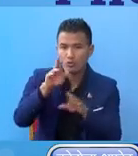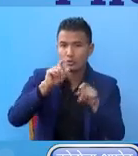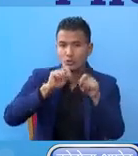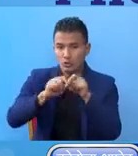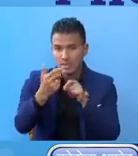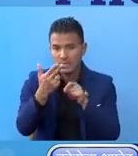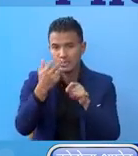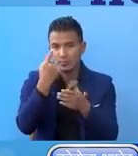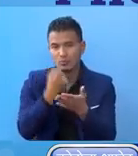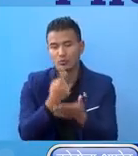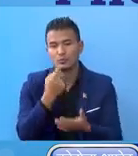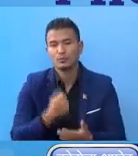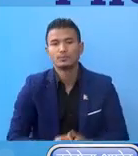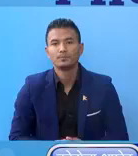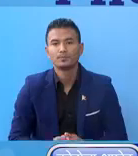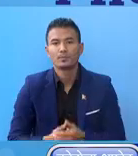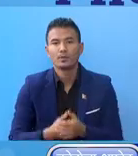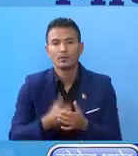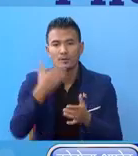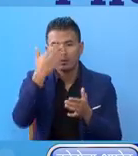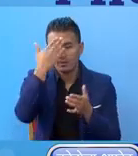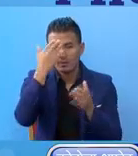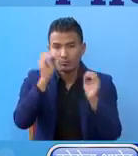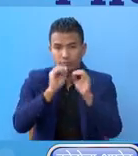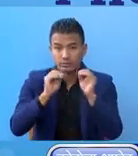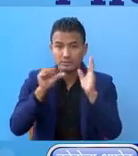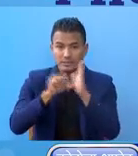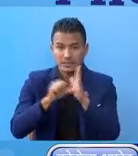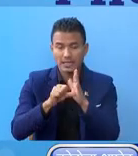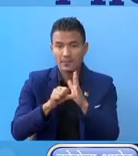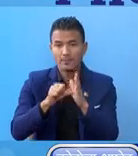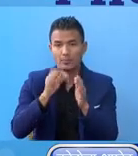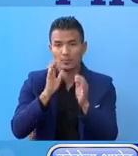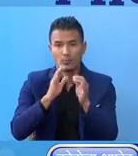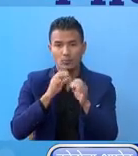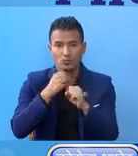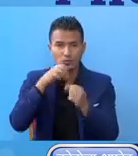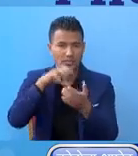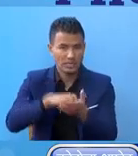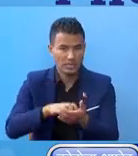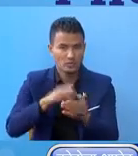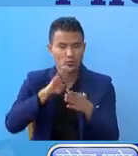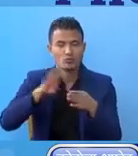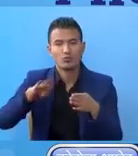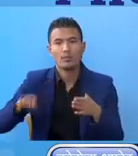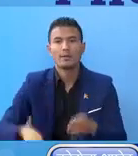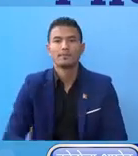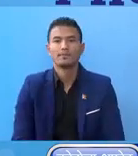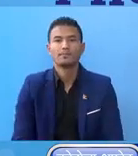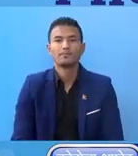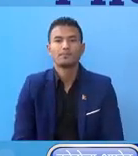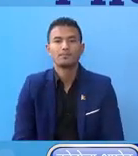सर्लाही र काठमाडौँ। र सङ्क्रमितहरू नभएको जिल्लाहरू दुईवटा छन्, मुस्ताङ र हुम्ला।